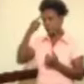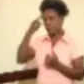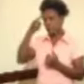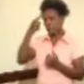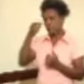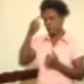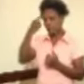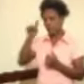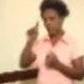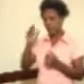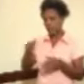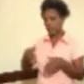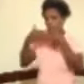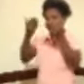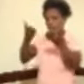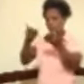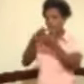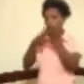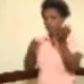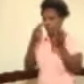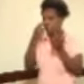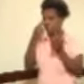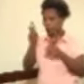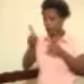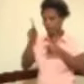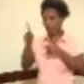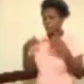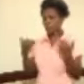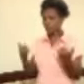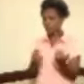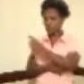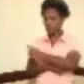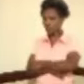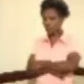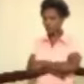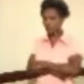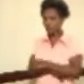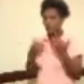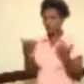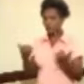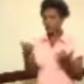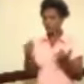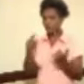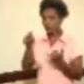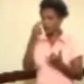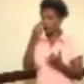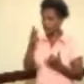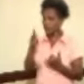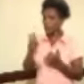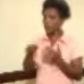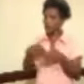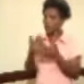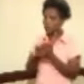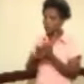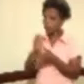qui représentait ça nous voulait, ouais, dans Port-au-Prince, je vous dis, hein, parce que même l'État a bâillé mon terrain, c'est pas ça, on voulait, ouais. Donc, ils auraient